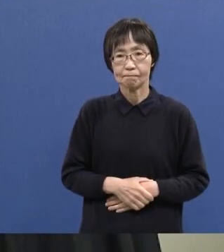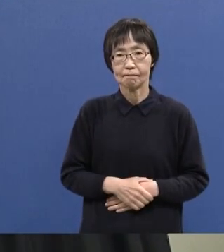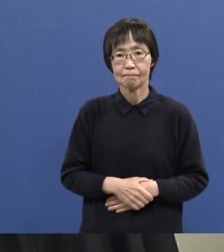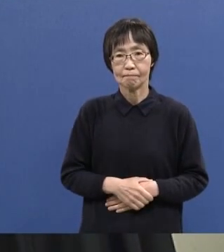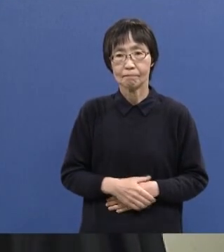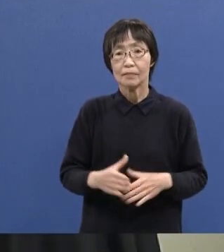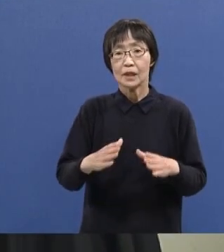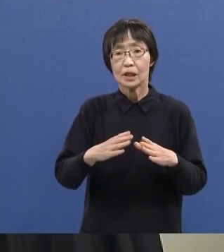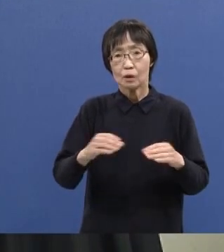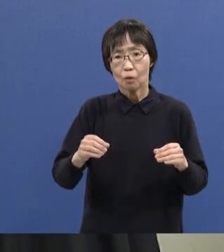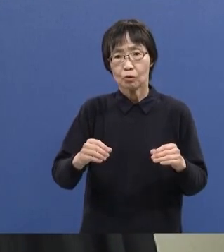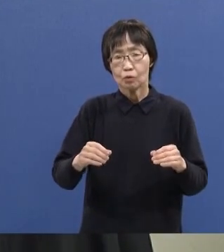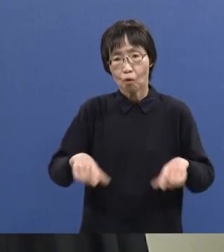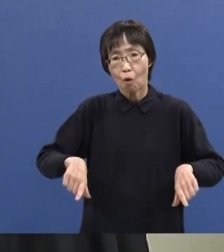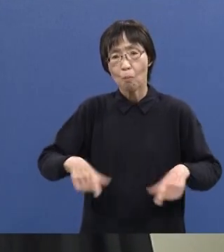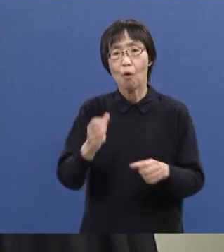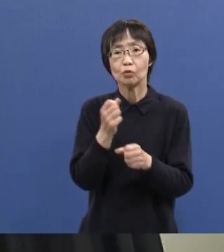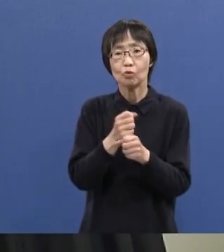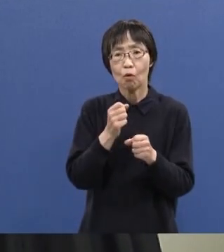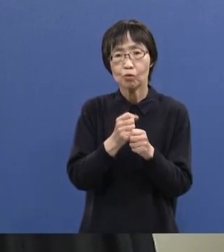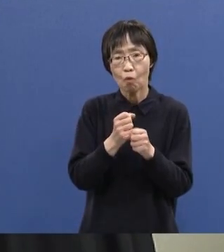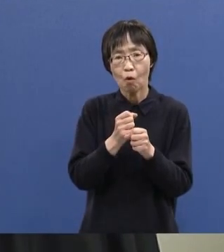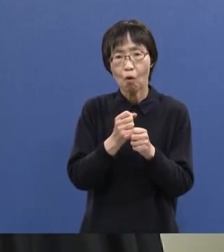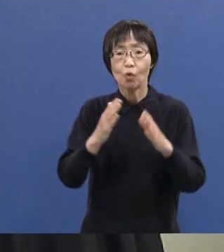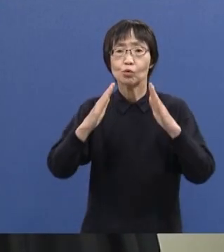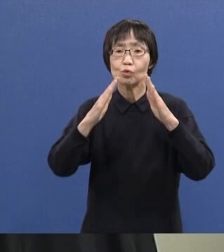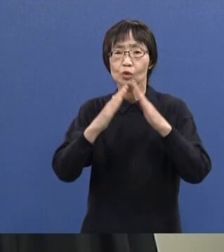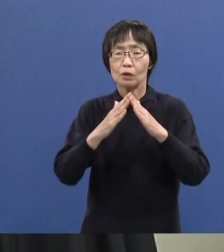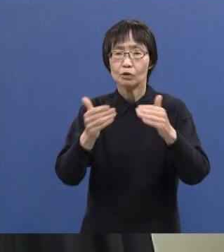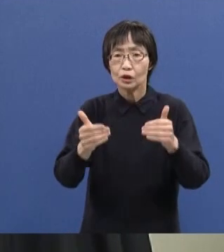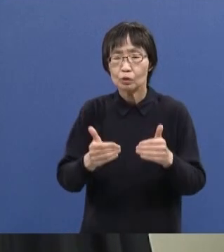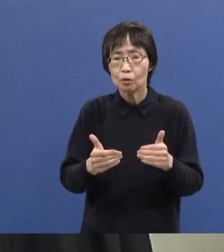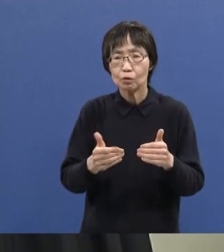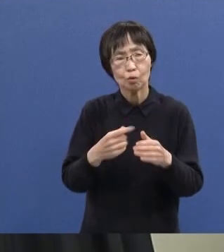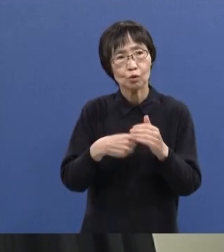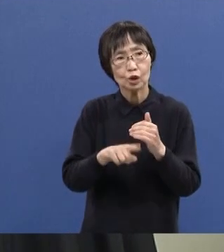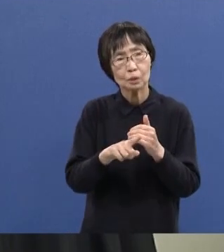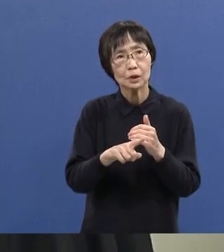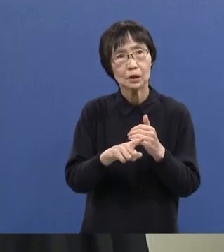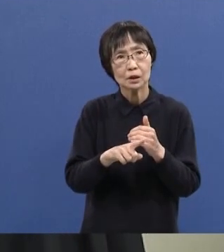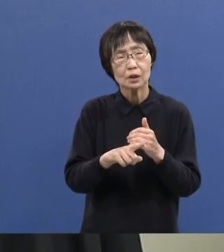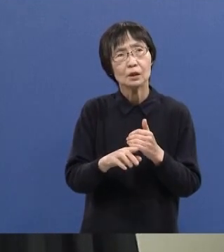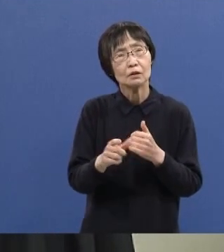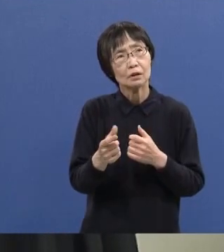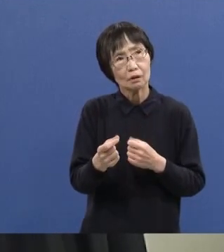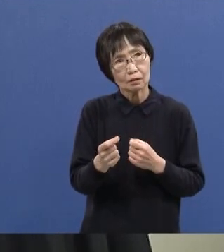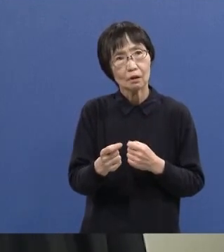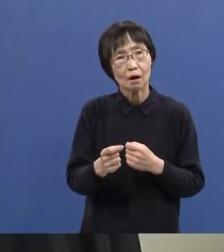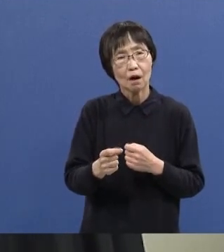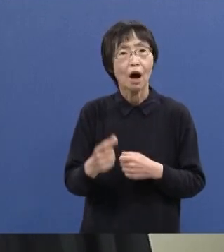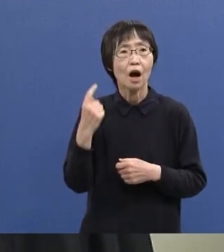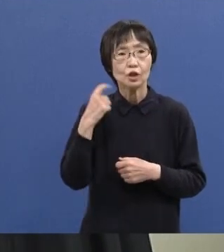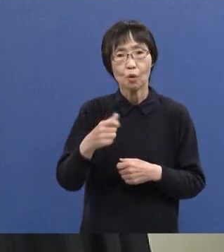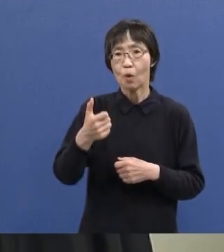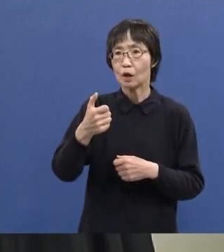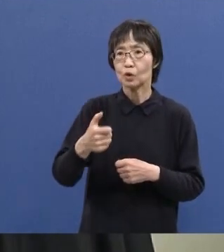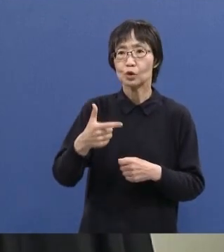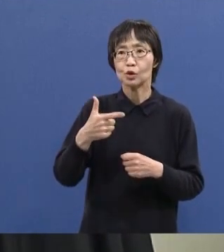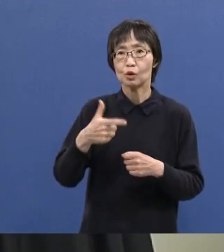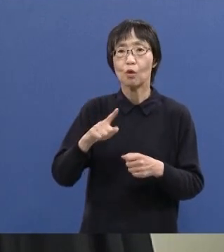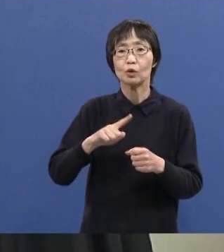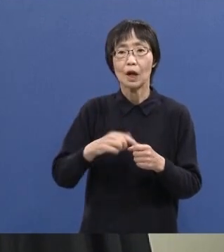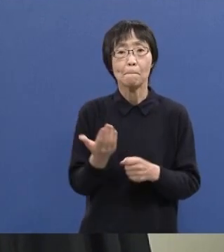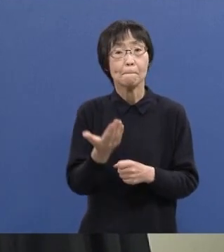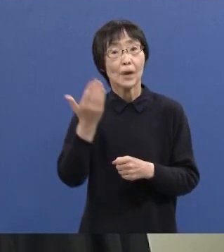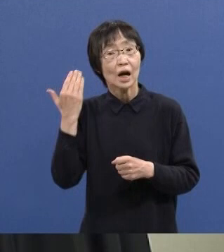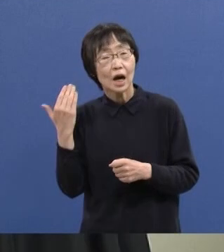日本の木造住宅に欠かせないということは、昭和56年以前の木造住宅にもこうした筋交い